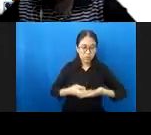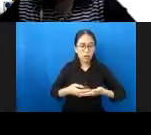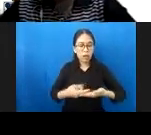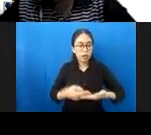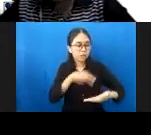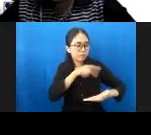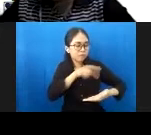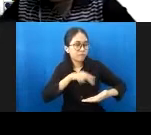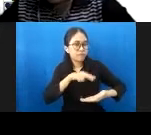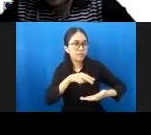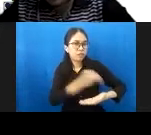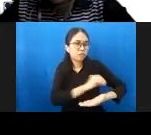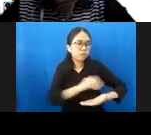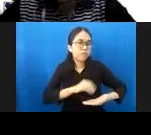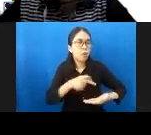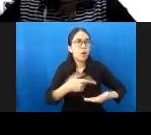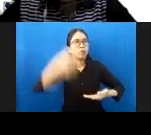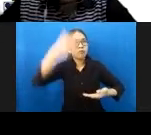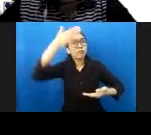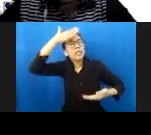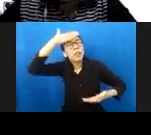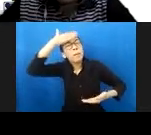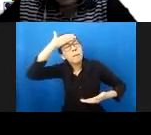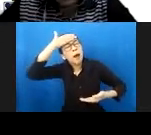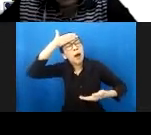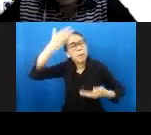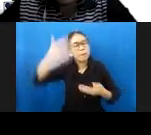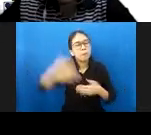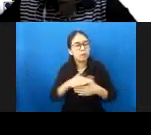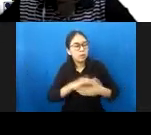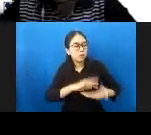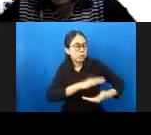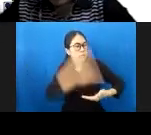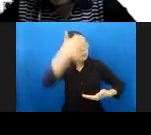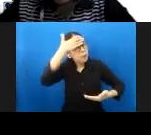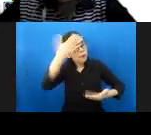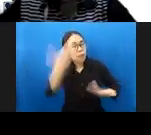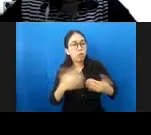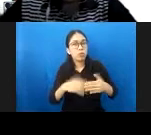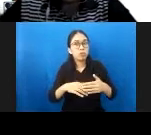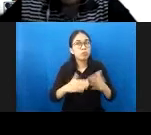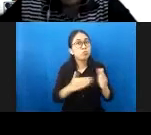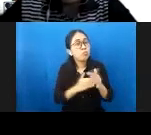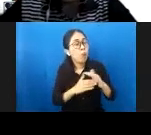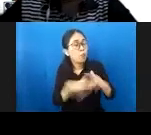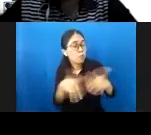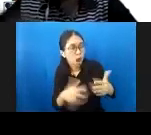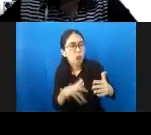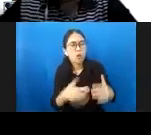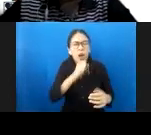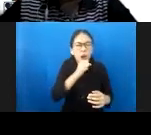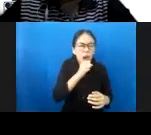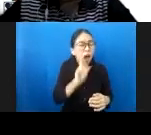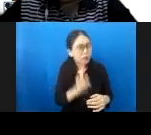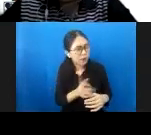kontrolnya ada demamkah atau sudah berhentikah demamnya? Apakah masih ada batukkah atau mungkin sudah berhenti batuknya?